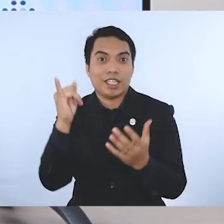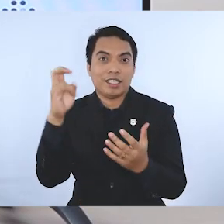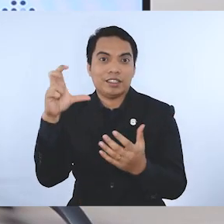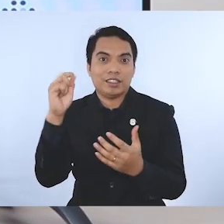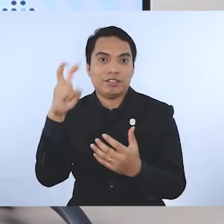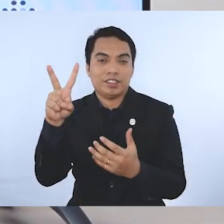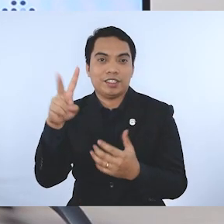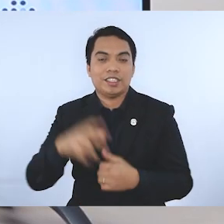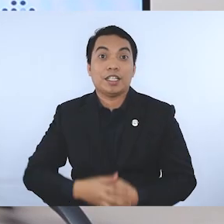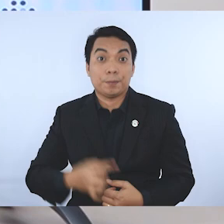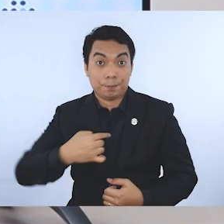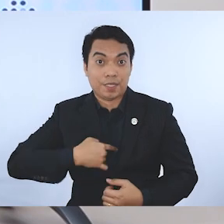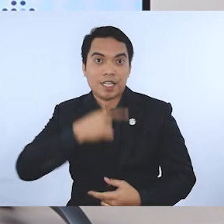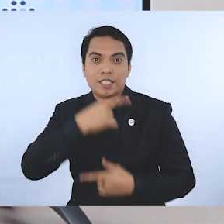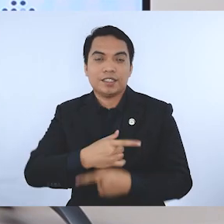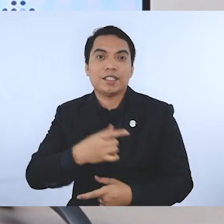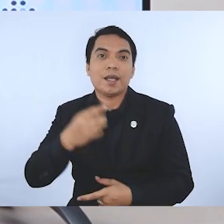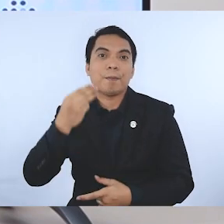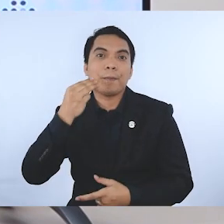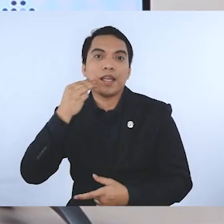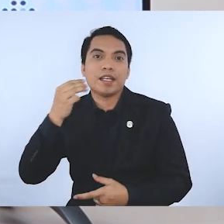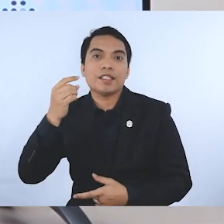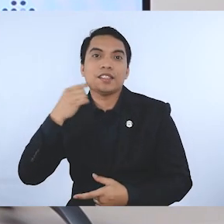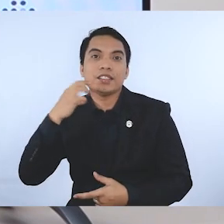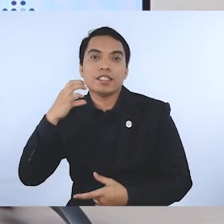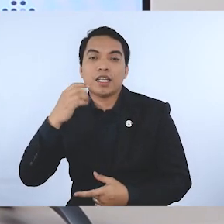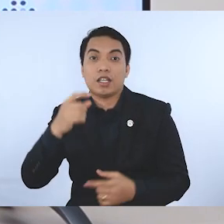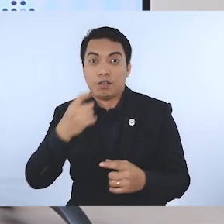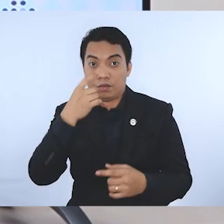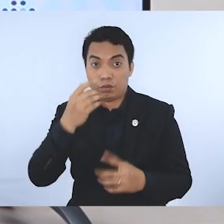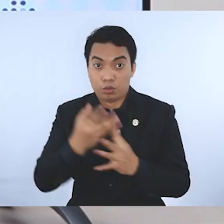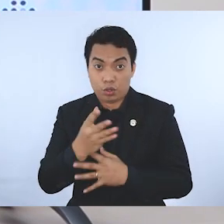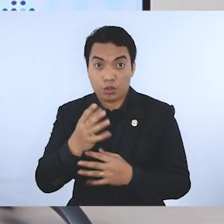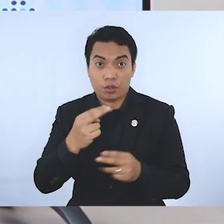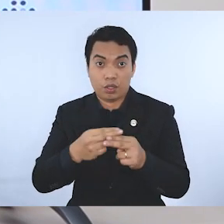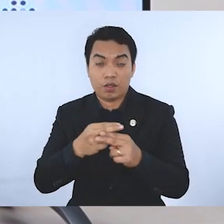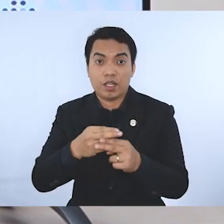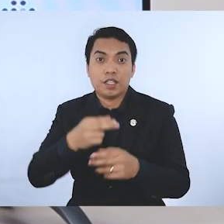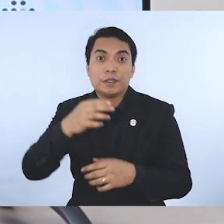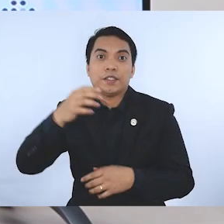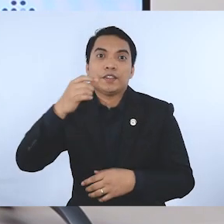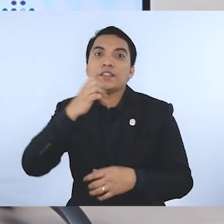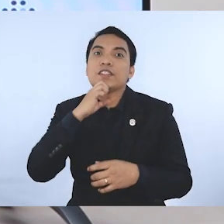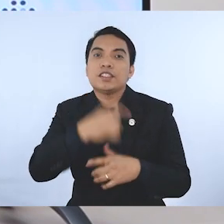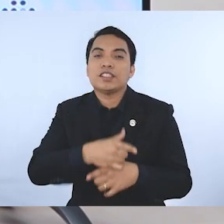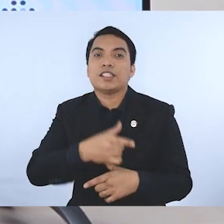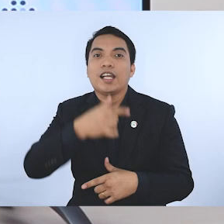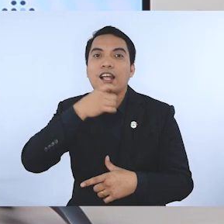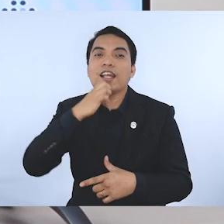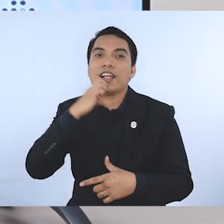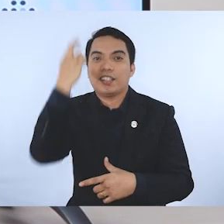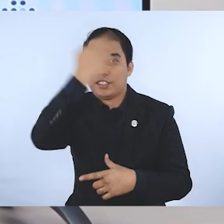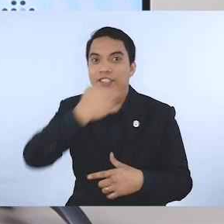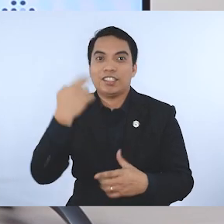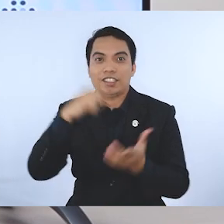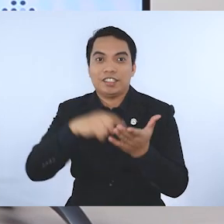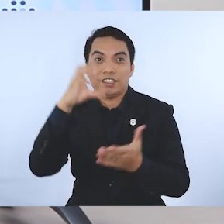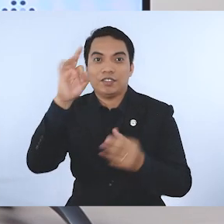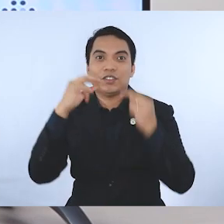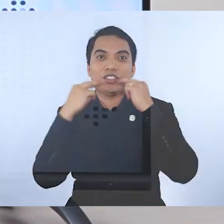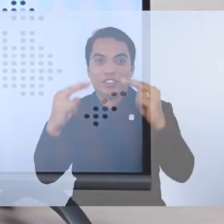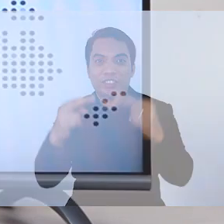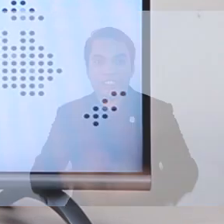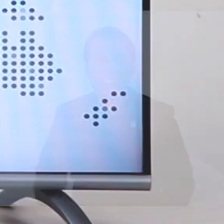TV. Ako po si kapatid na May Ann de la Cruz at sa ngalan ng kapatid na Ella Renquillo, ito ang CFO News.